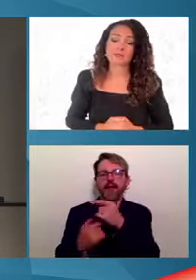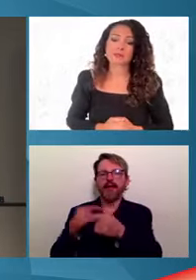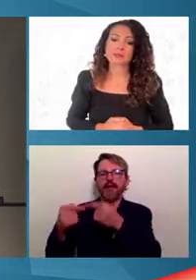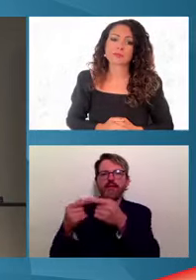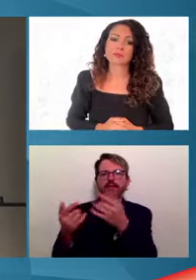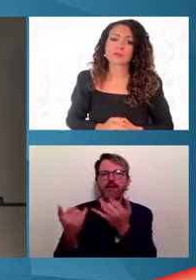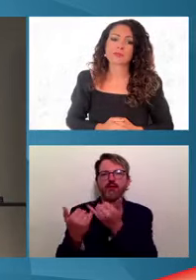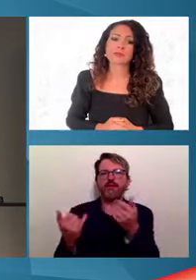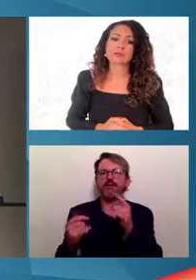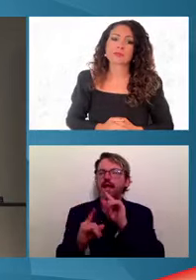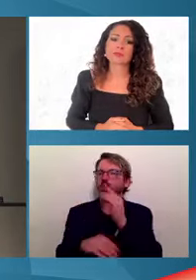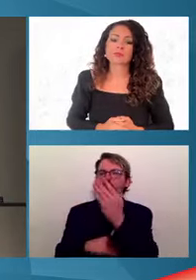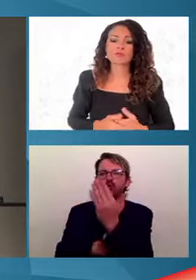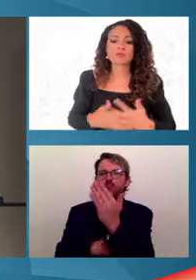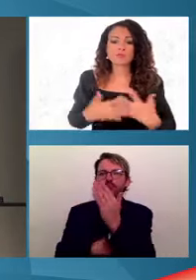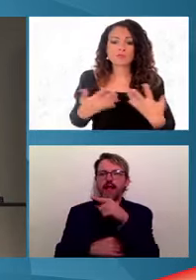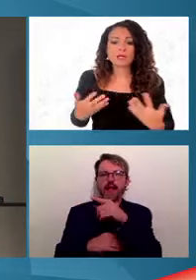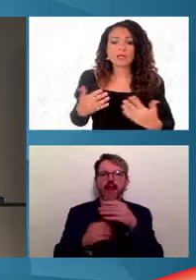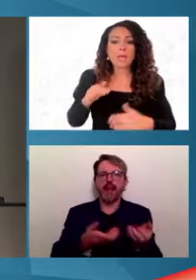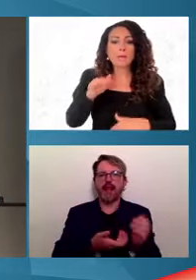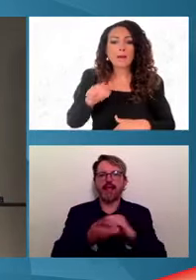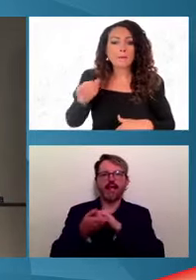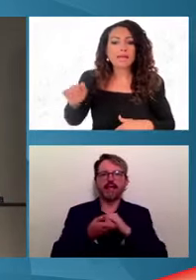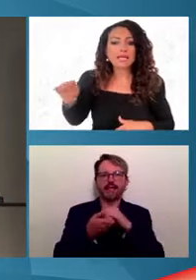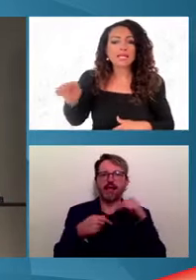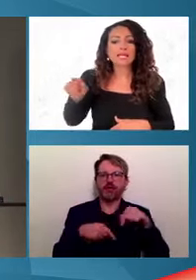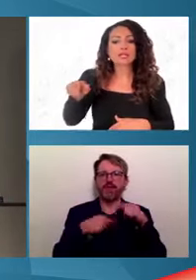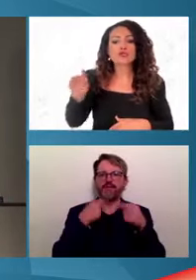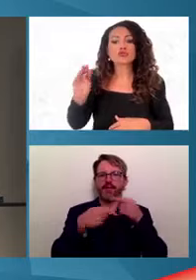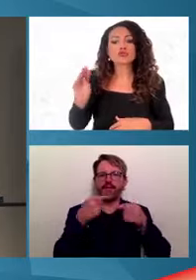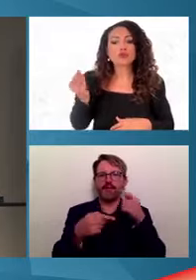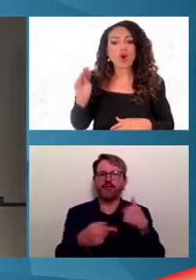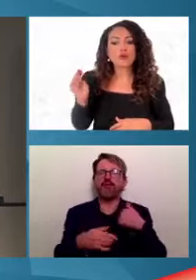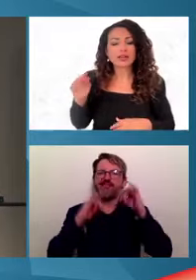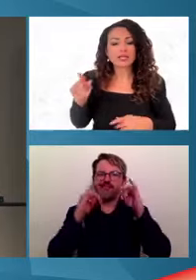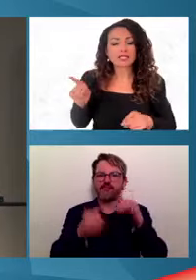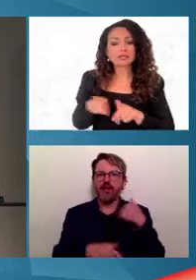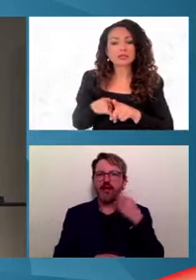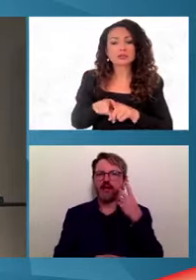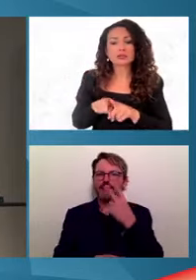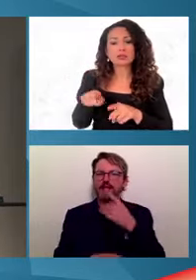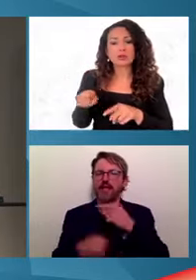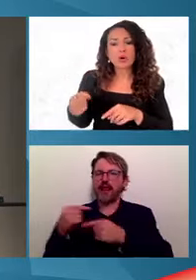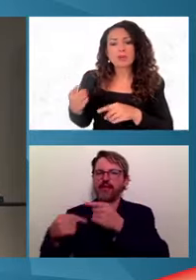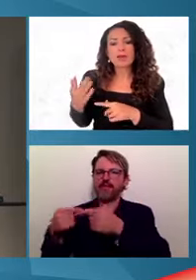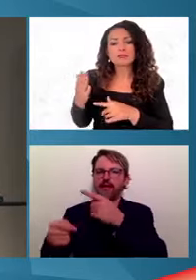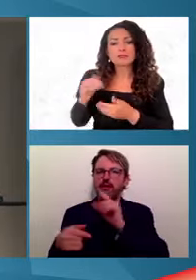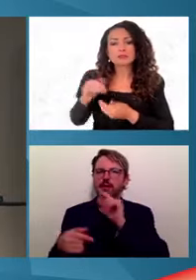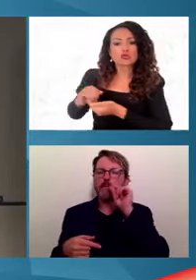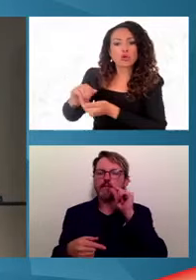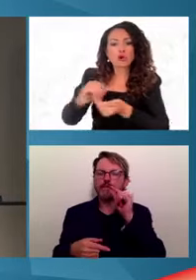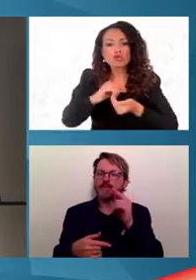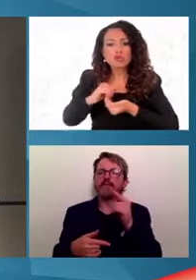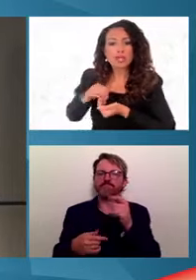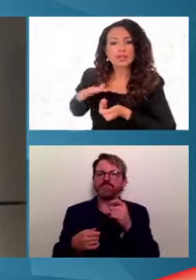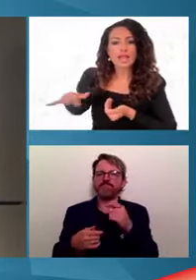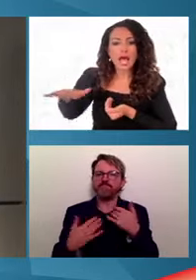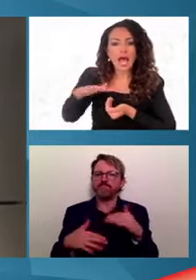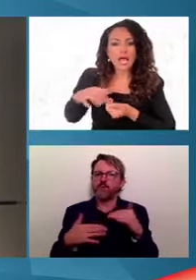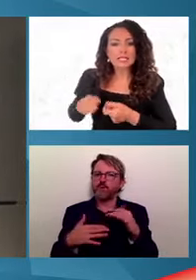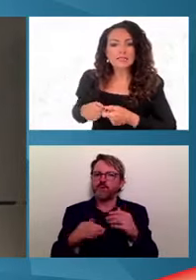ein Spiegelbild der gesellschaftlichen Entwicklung sind. Und ja, Entwicklung ist angespannt, gerade nach